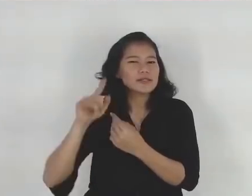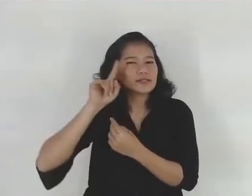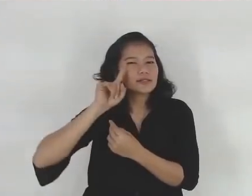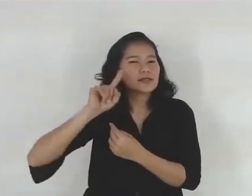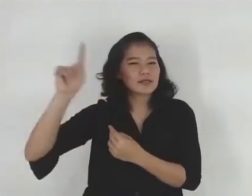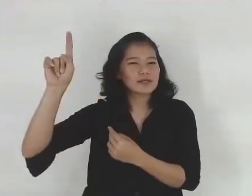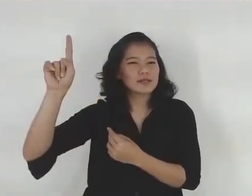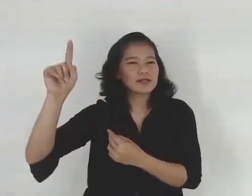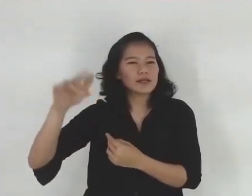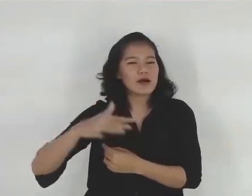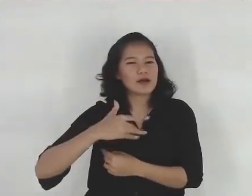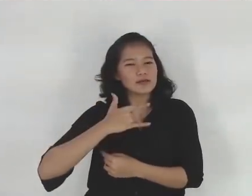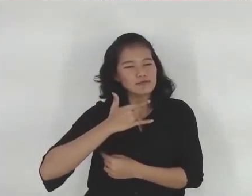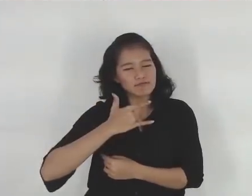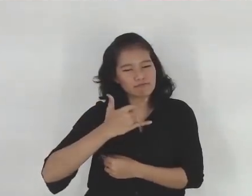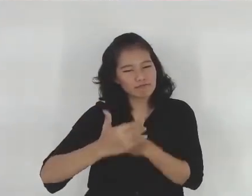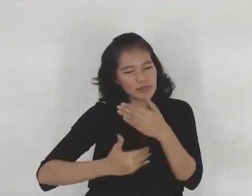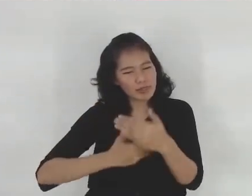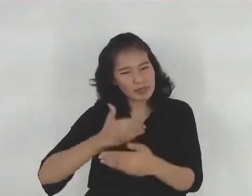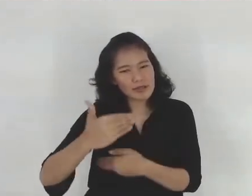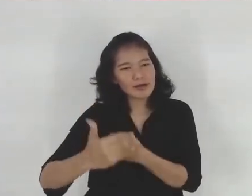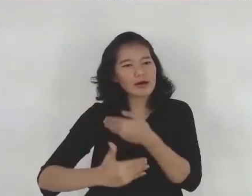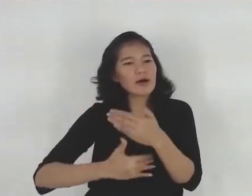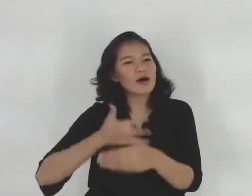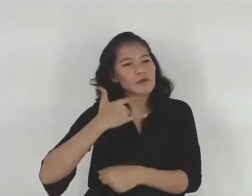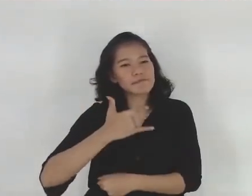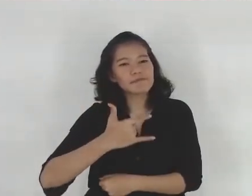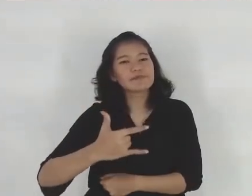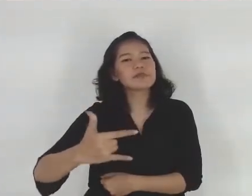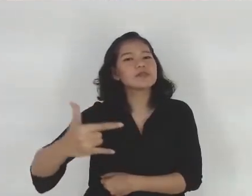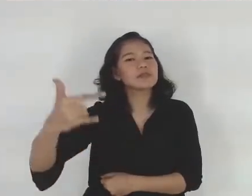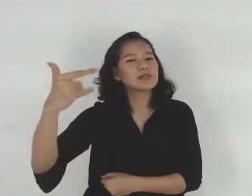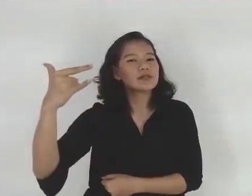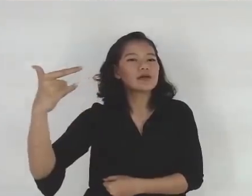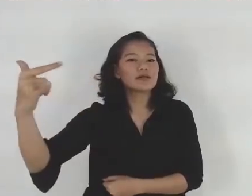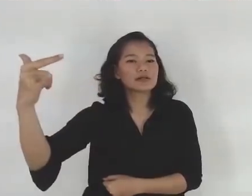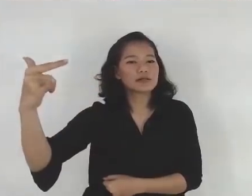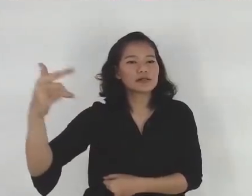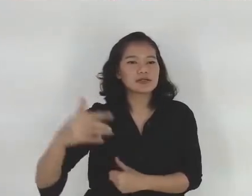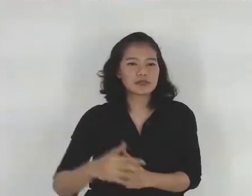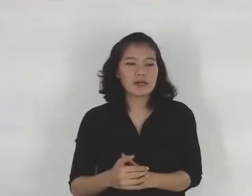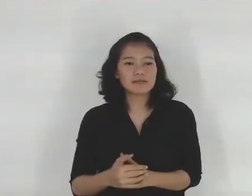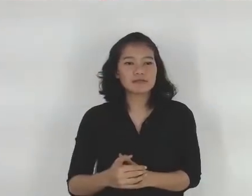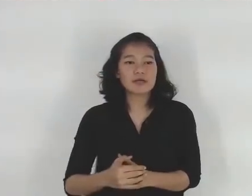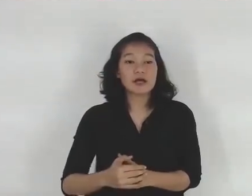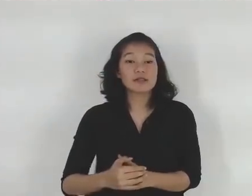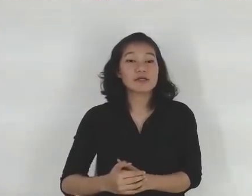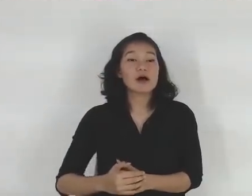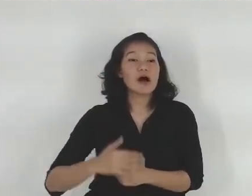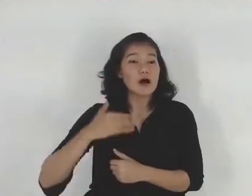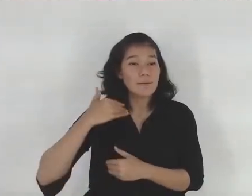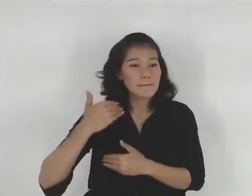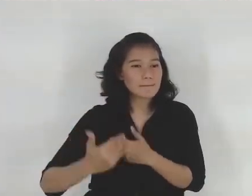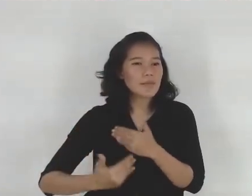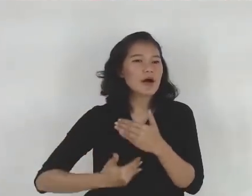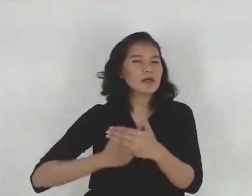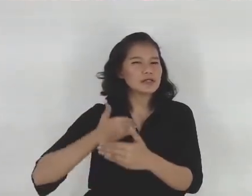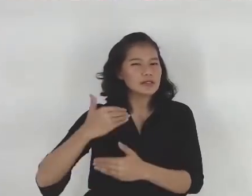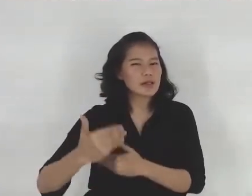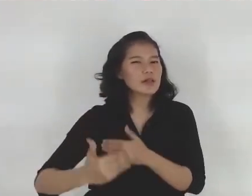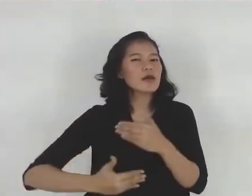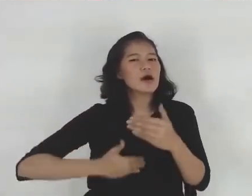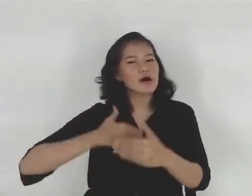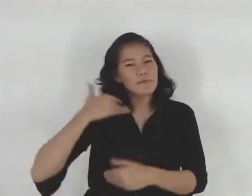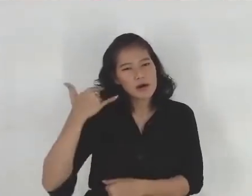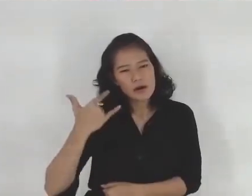kasih setianya abadi dan kekal sampai